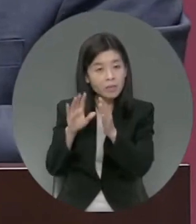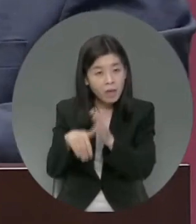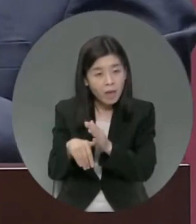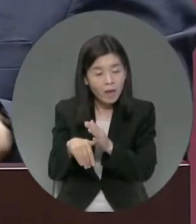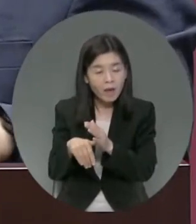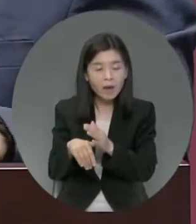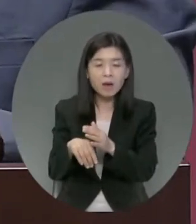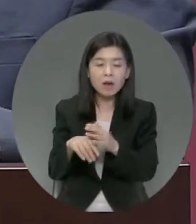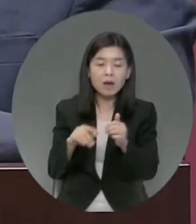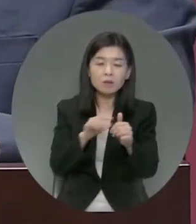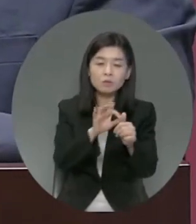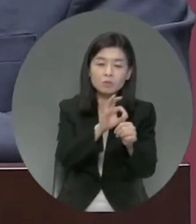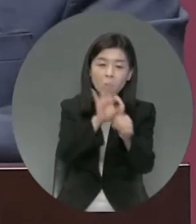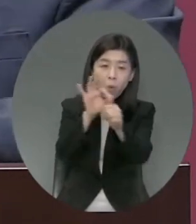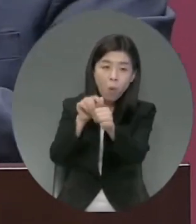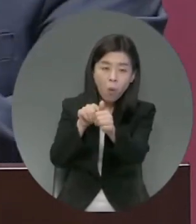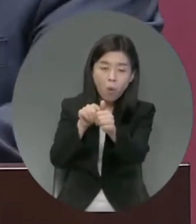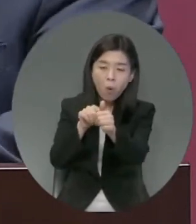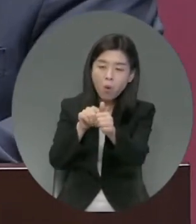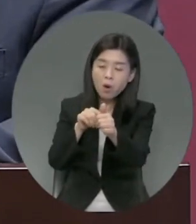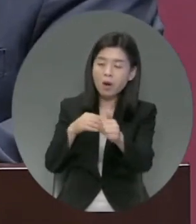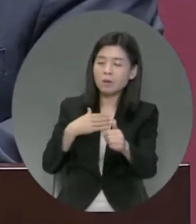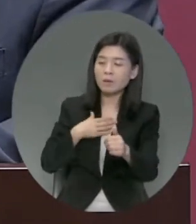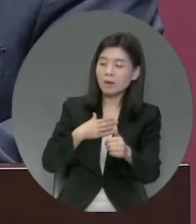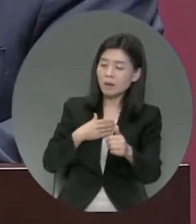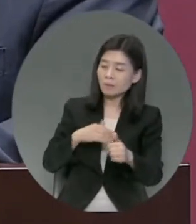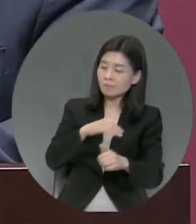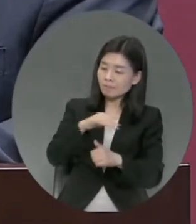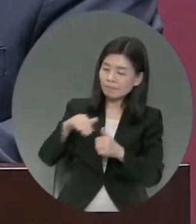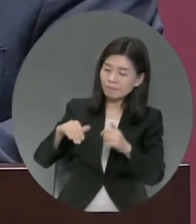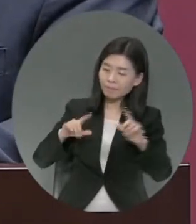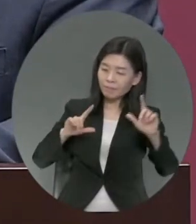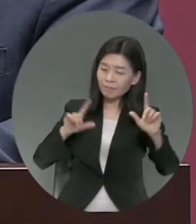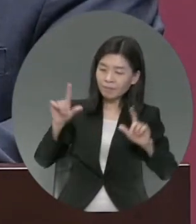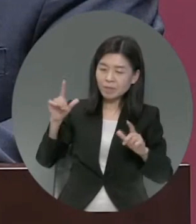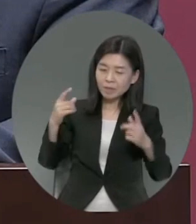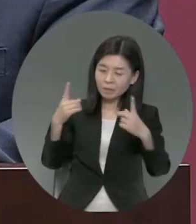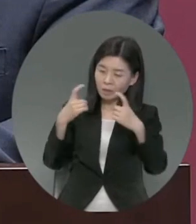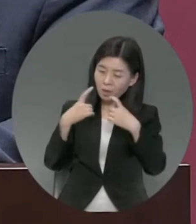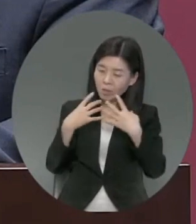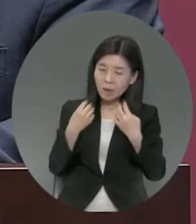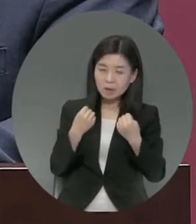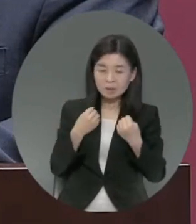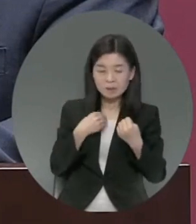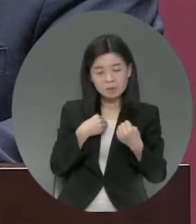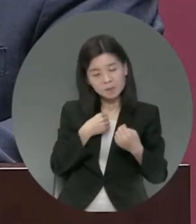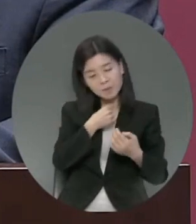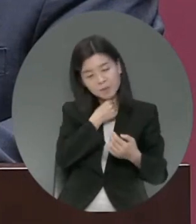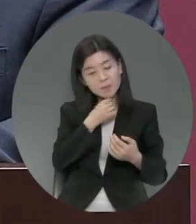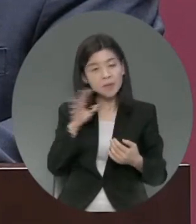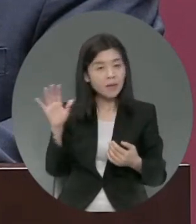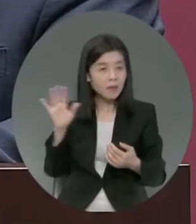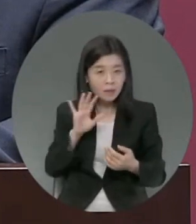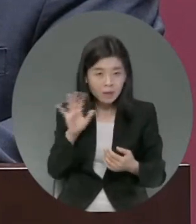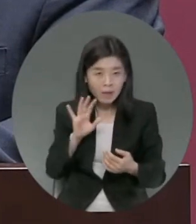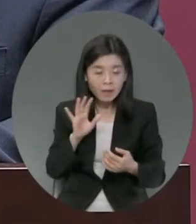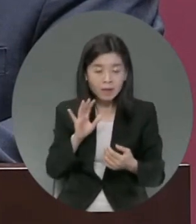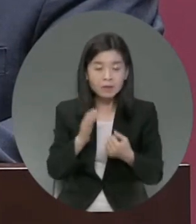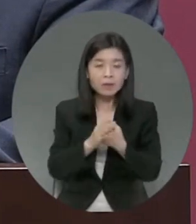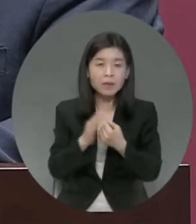그렇다면 나는 더 이상 여기에 대해서 이런 과정을 밟고 싶지 않다